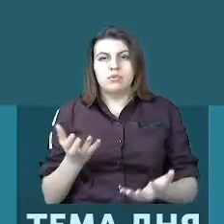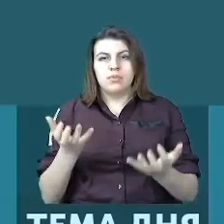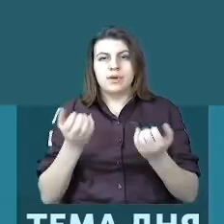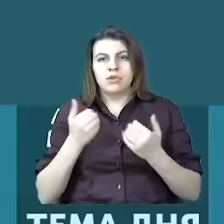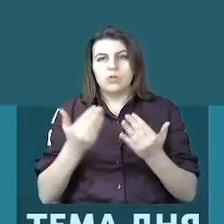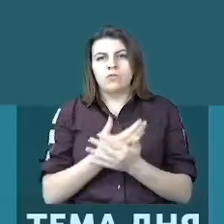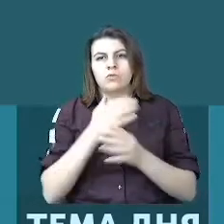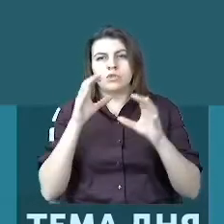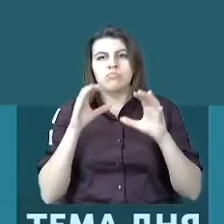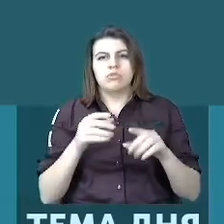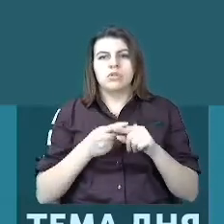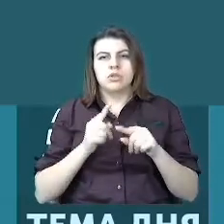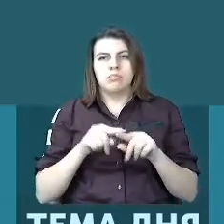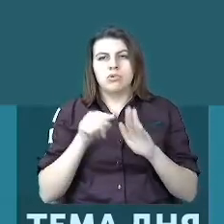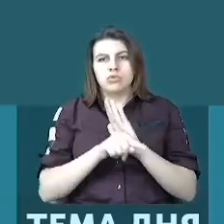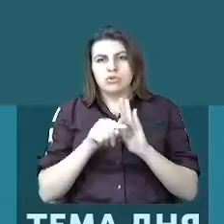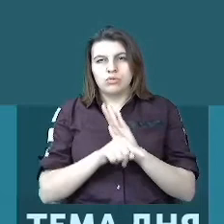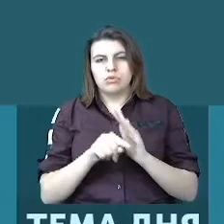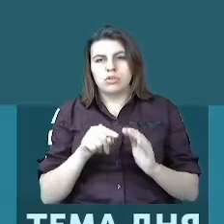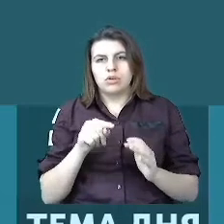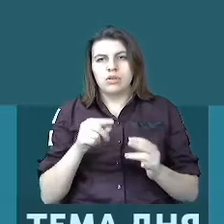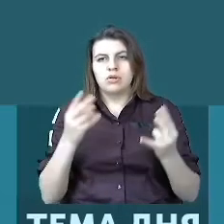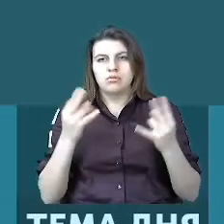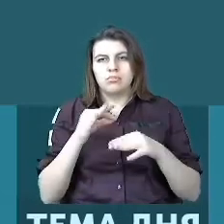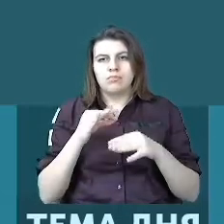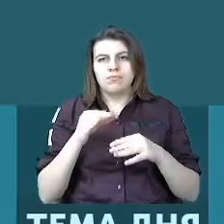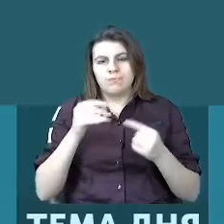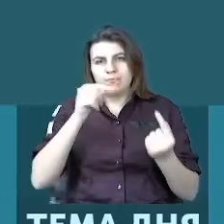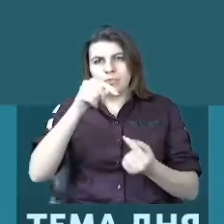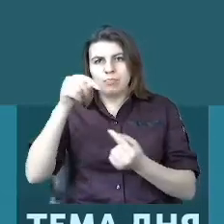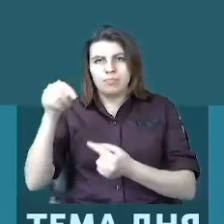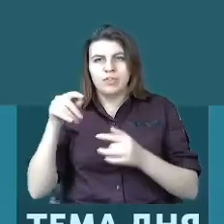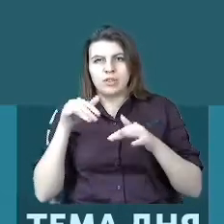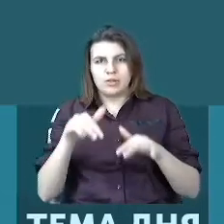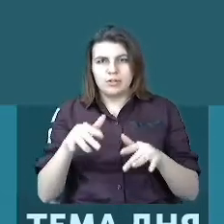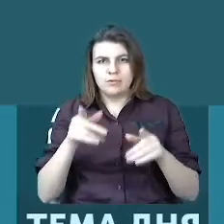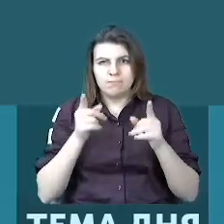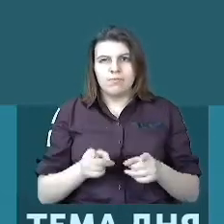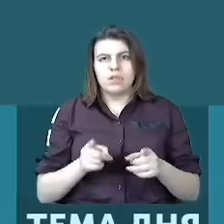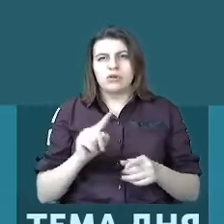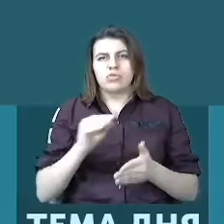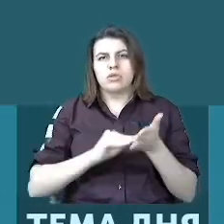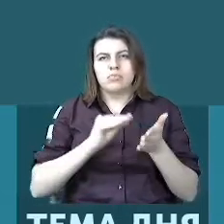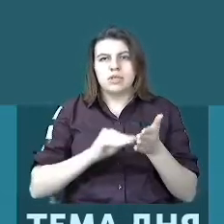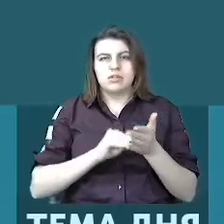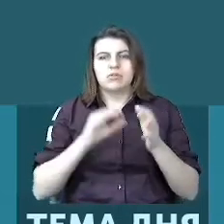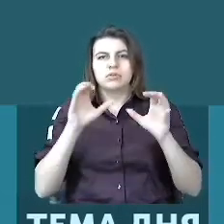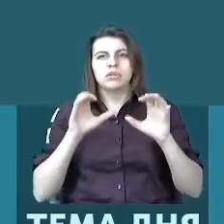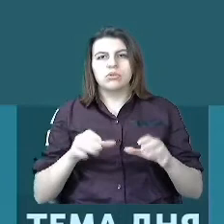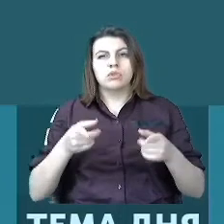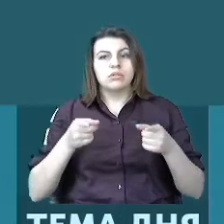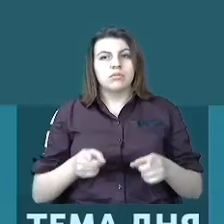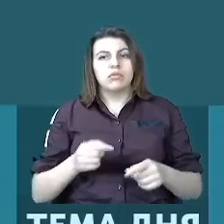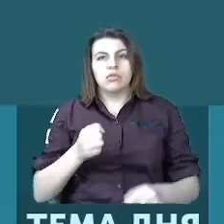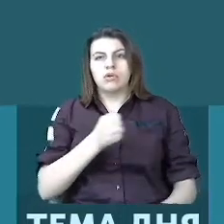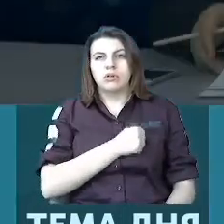суті, певне намагання привести у відповідність дійсність і те, що написано в законі. Дійсність, на жаль, не дуже сприятлива в плані